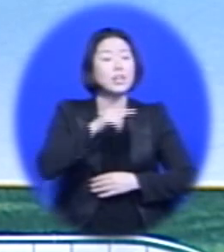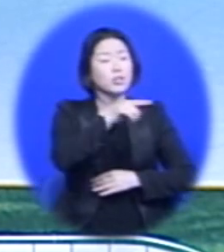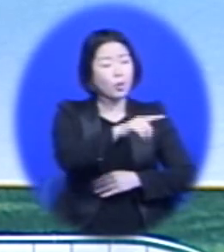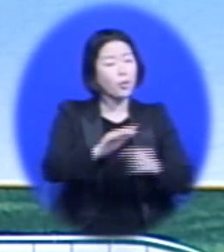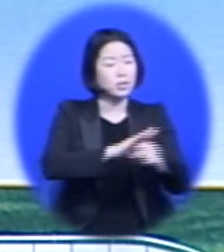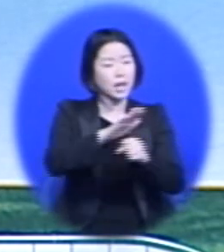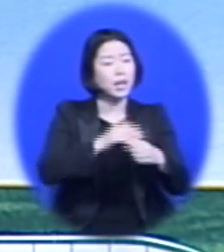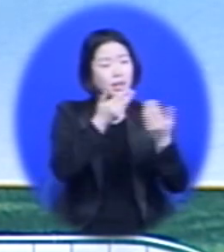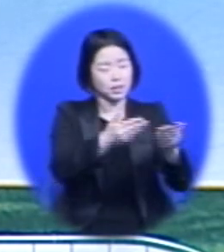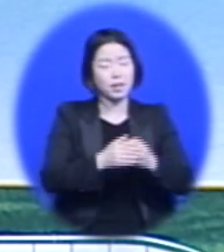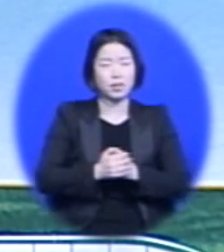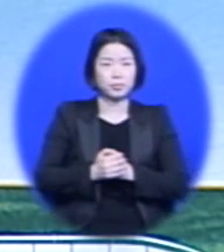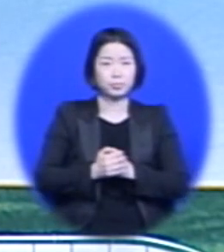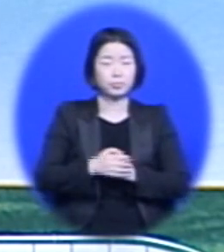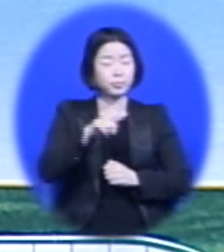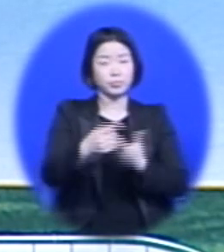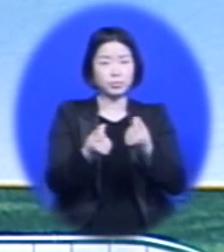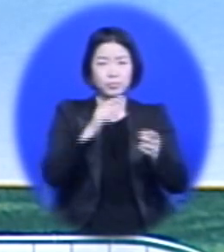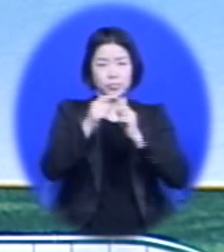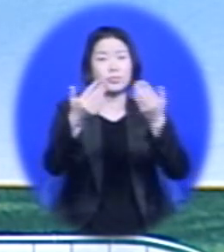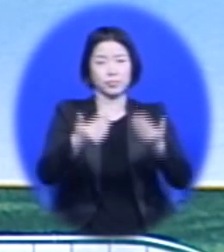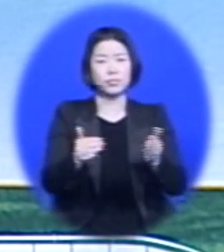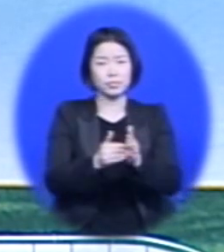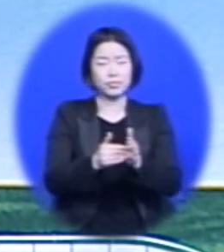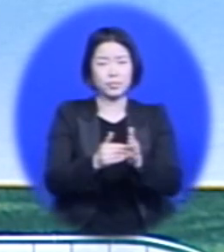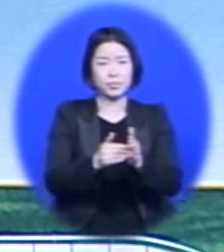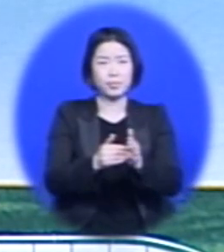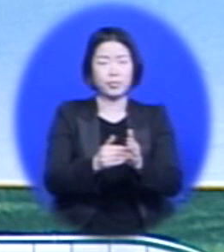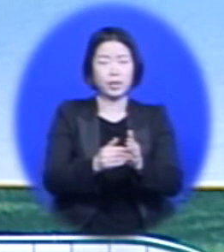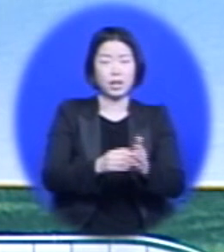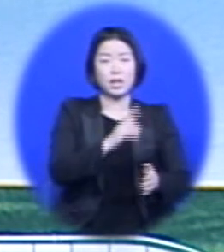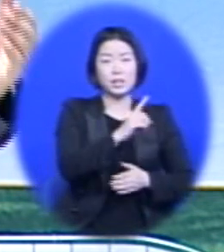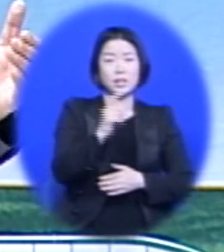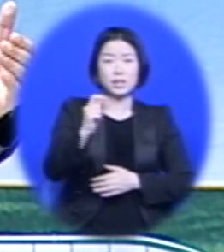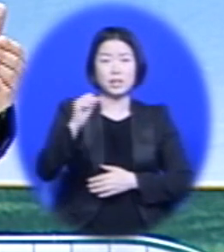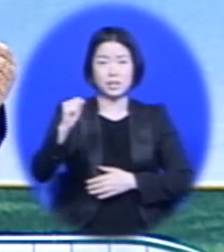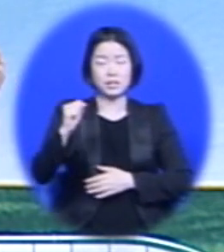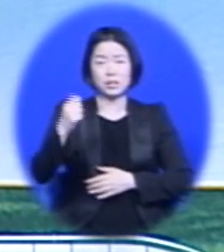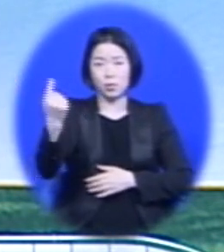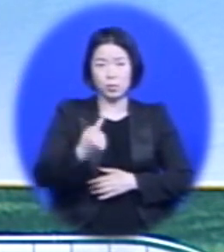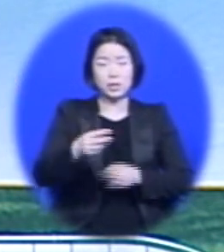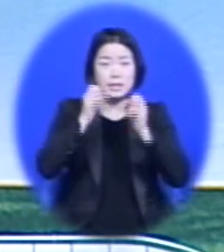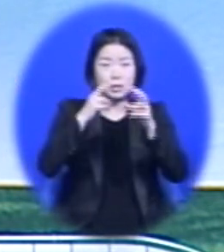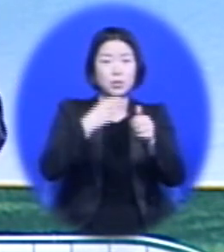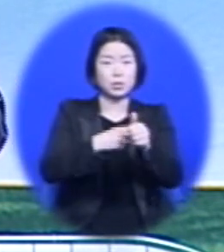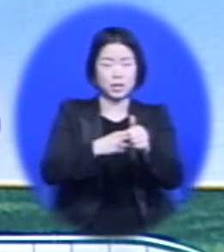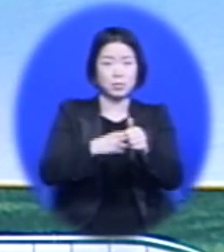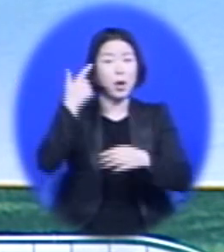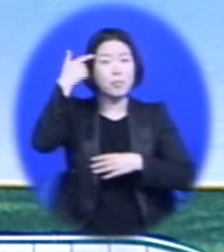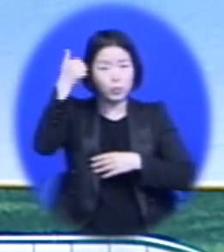사랑한다 그런 말씀을 하시더라고요. DTS 오신 선교사님 또